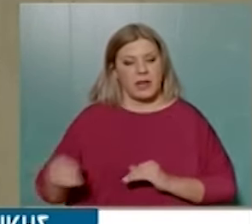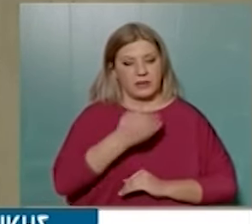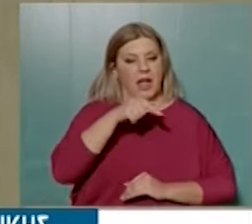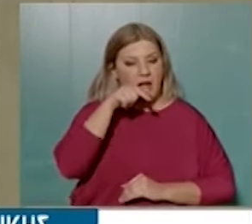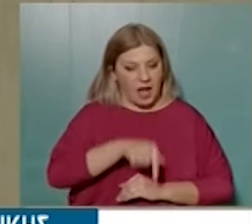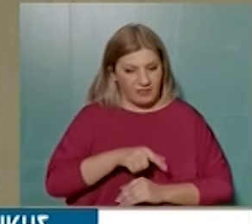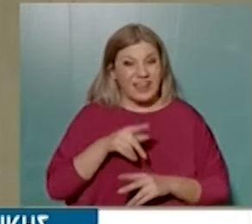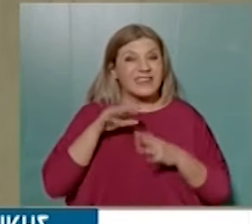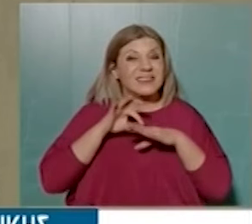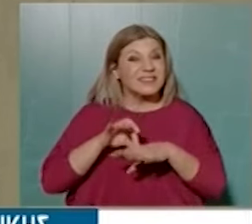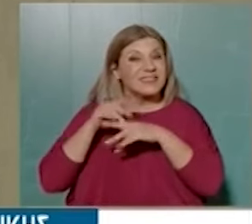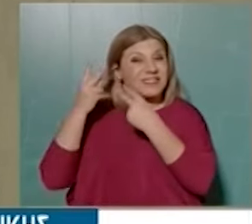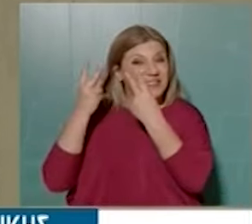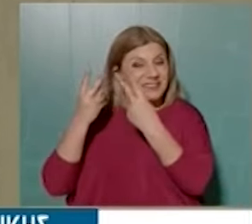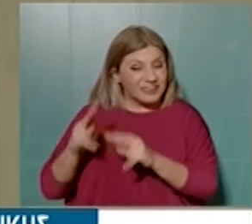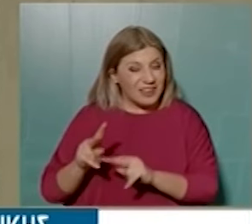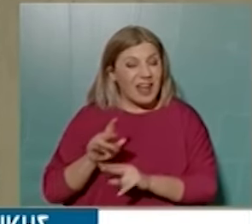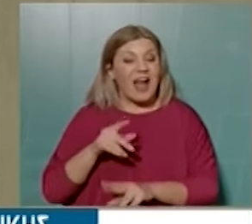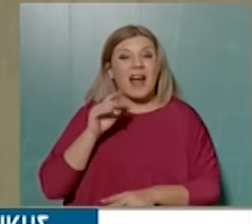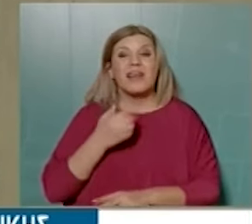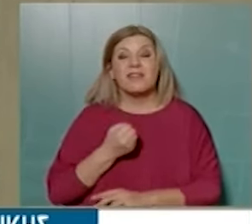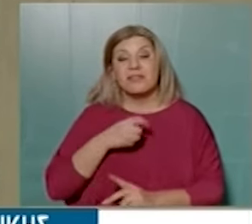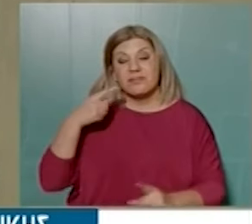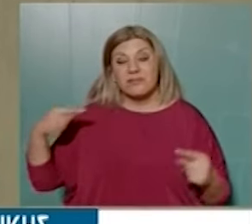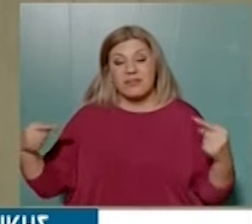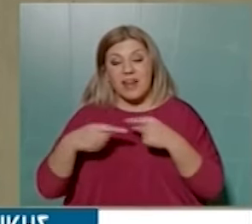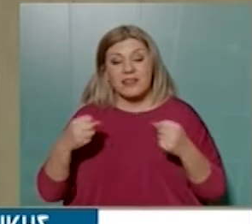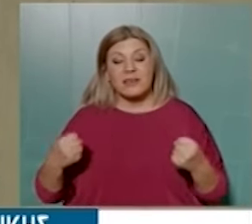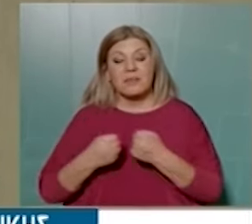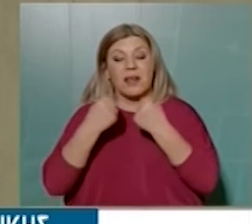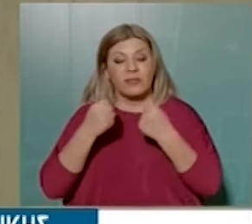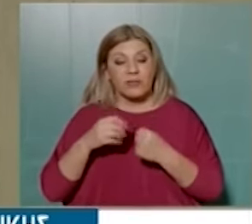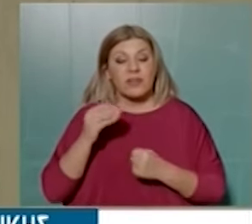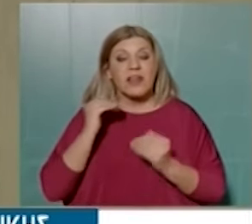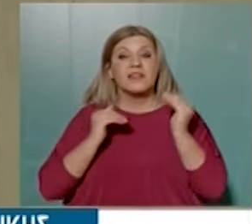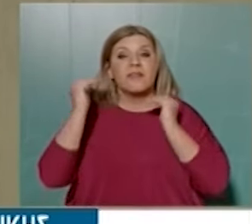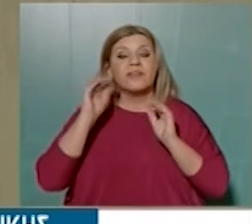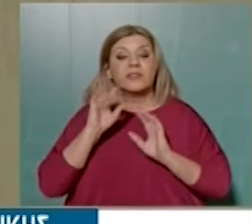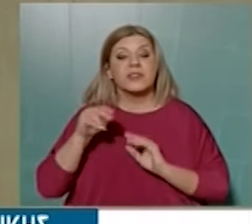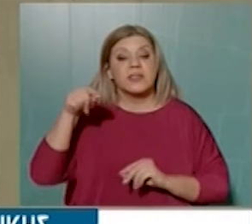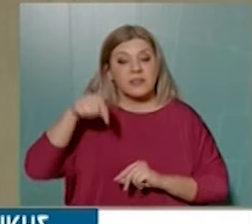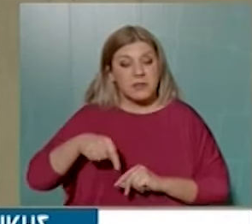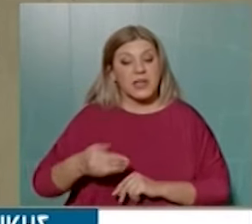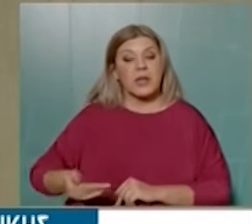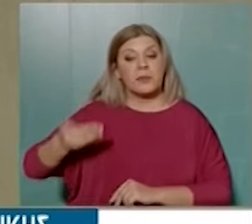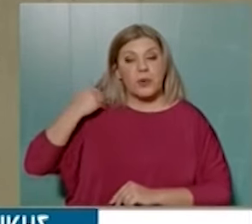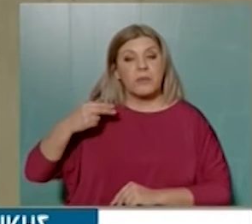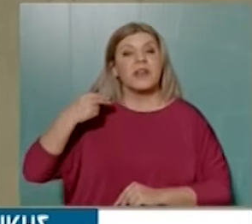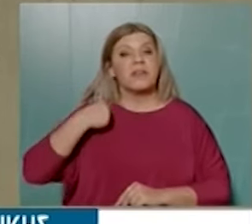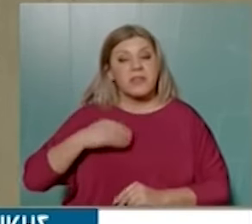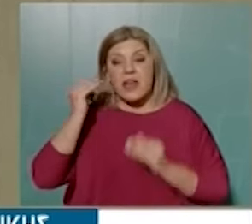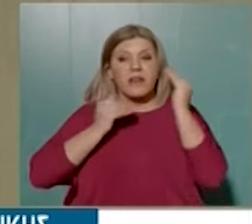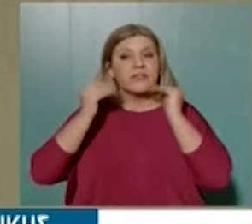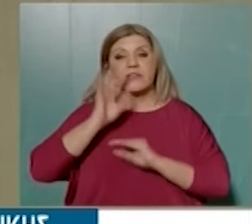αυτές τις κατευθύνσεις όχι απλά δεν τις αντιπαλεύουν δεν τις αμφισβητούν οι σημερινοί και οι προηγούμενες δμ δημοτικές